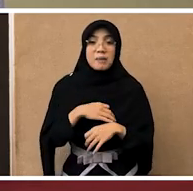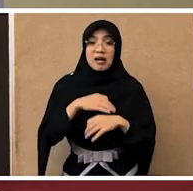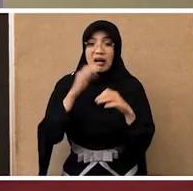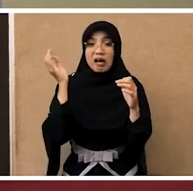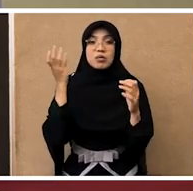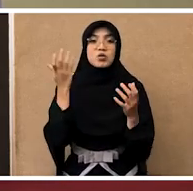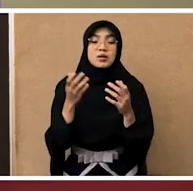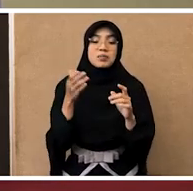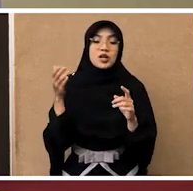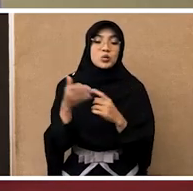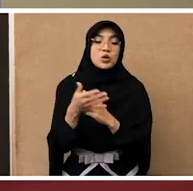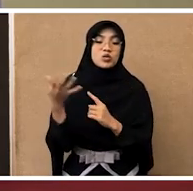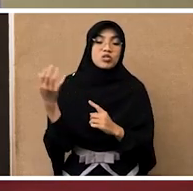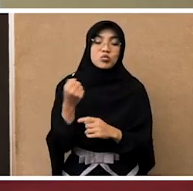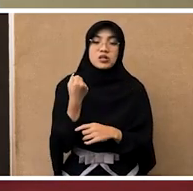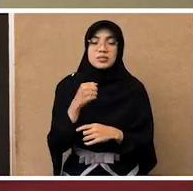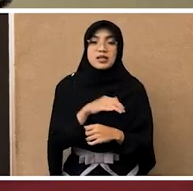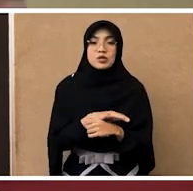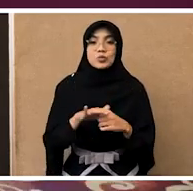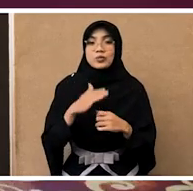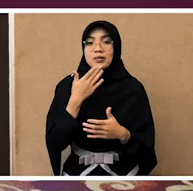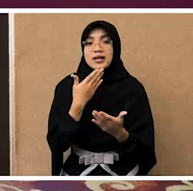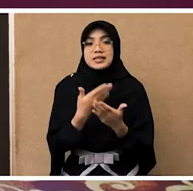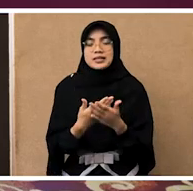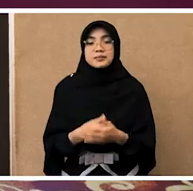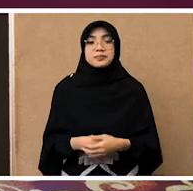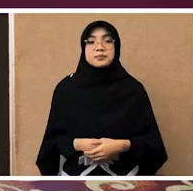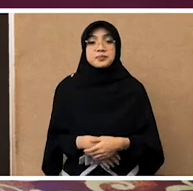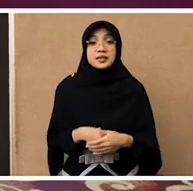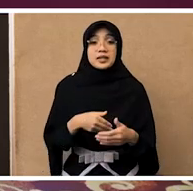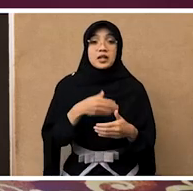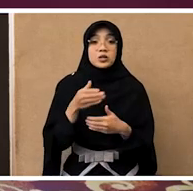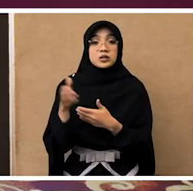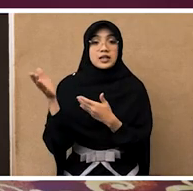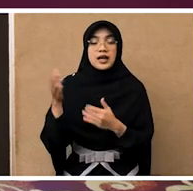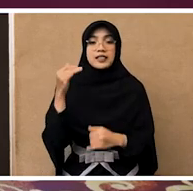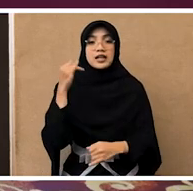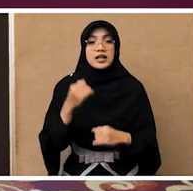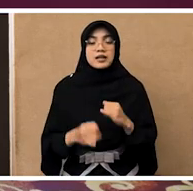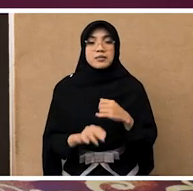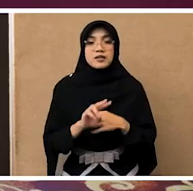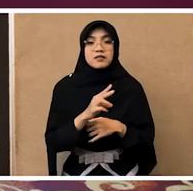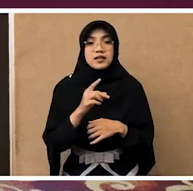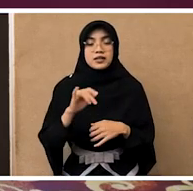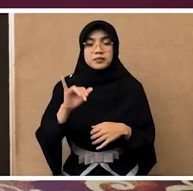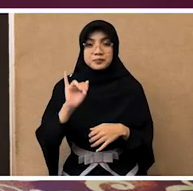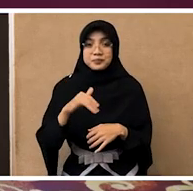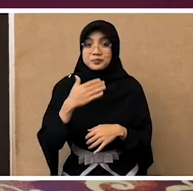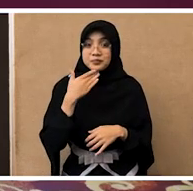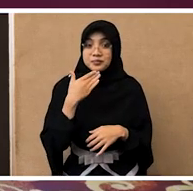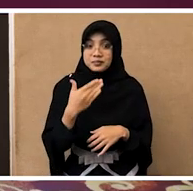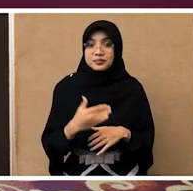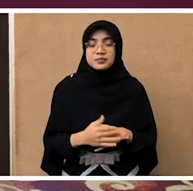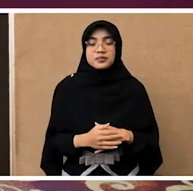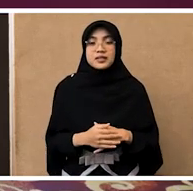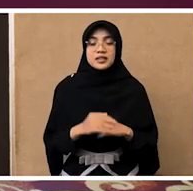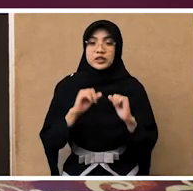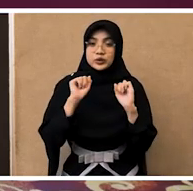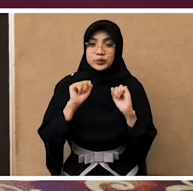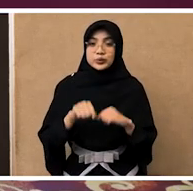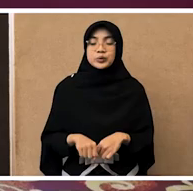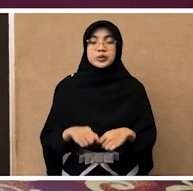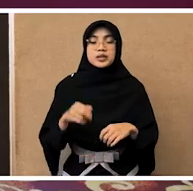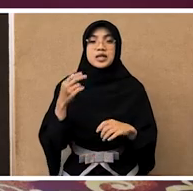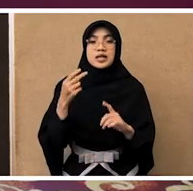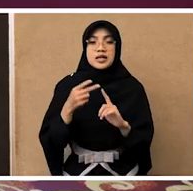perlindungan itu tidak akan pernah ada terima kasih Terima kasih silahkan yang terakhir materi Terima kasih sepakat